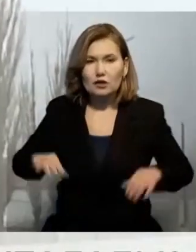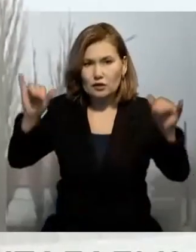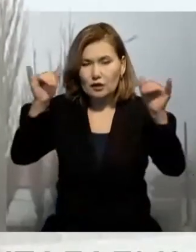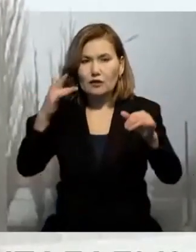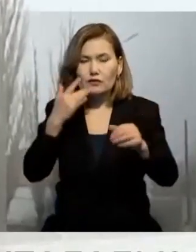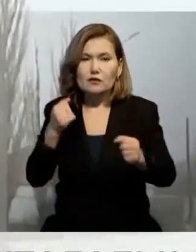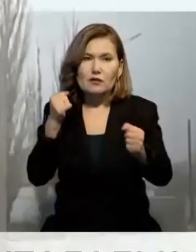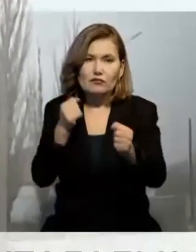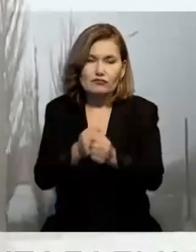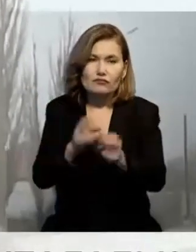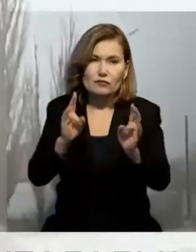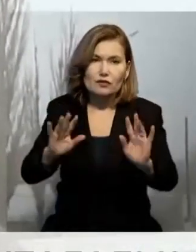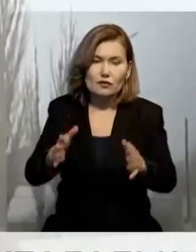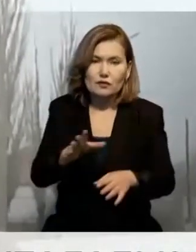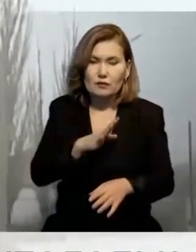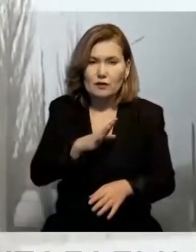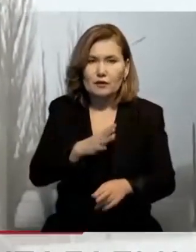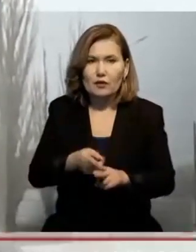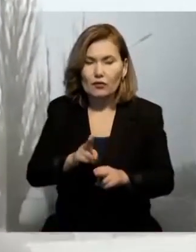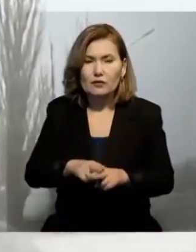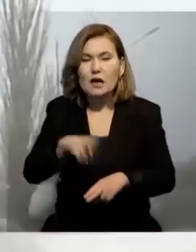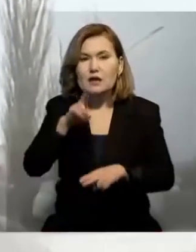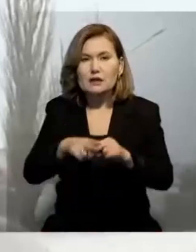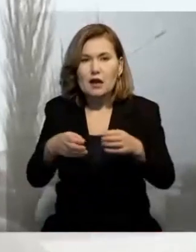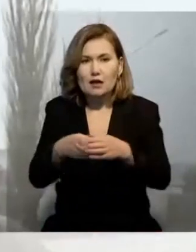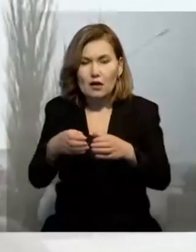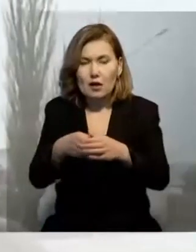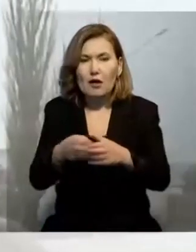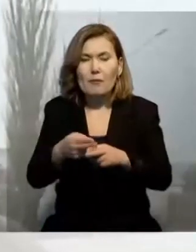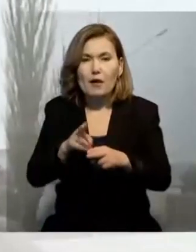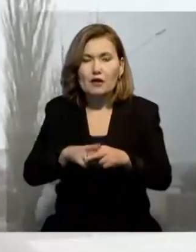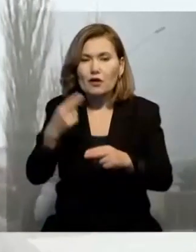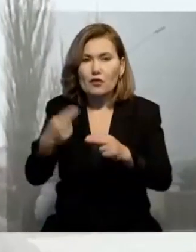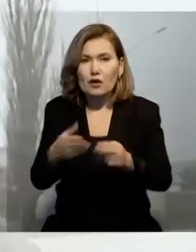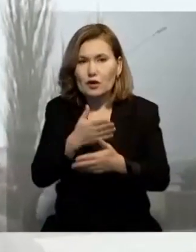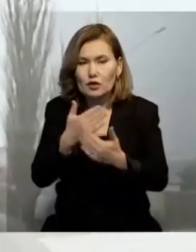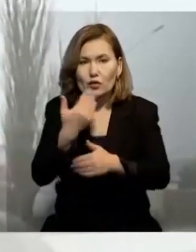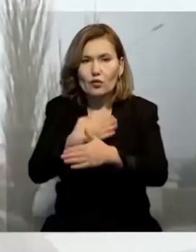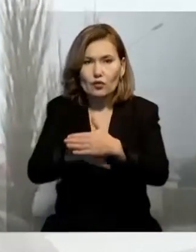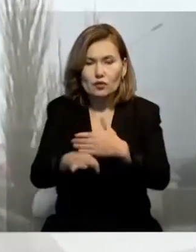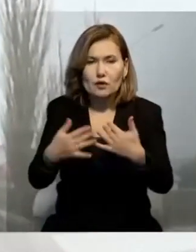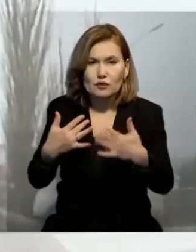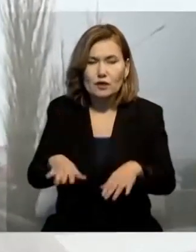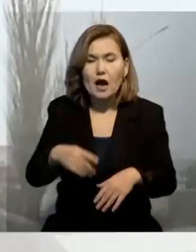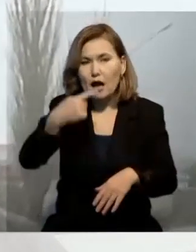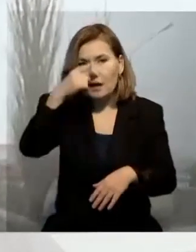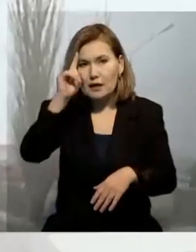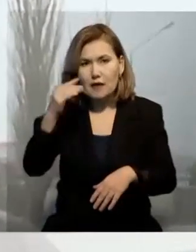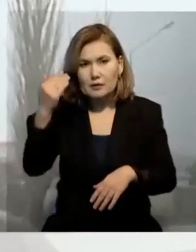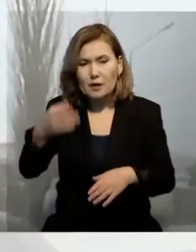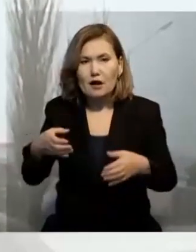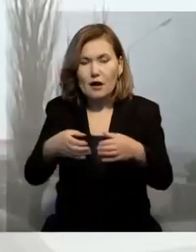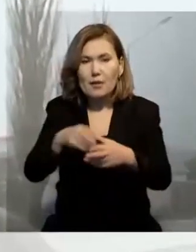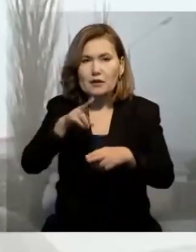ирандар істеді, олар банкрот болды деді, кетті. Енді Азербайжандар 20 адамнан ақ жұмыс істейді. Ол 20 адамнан тірлік бітпейді.